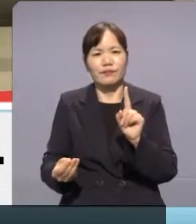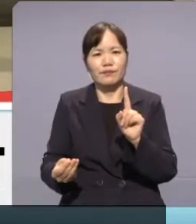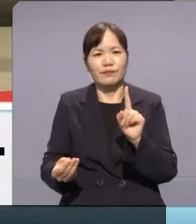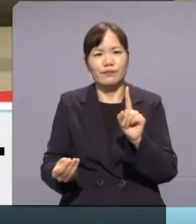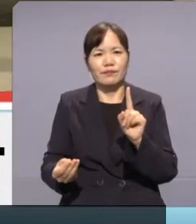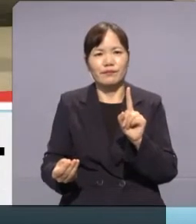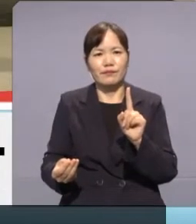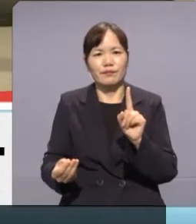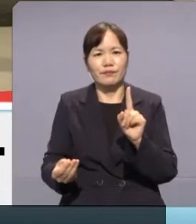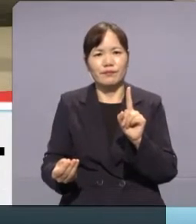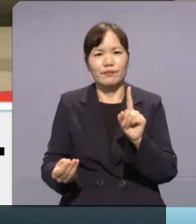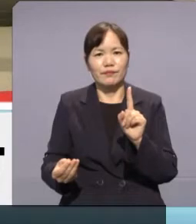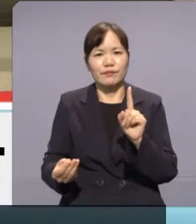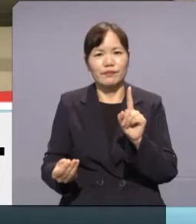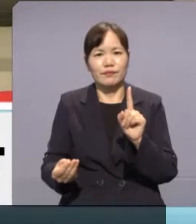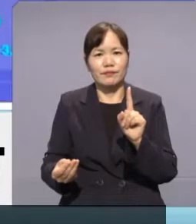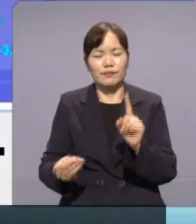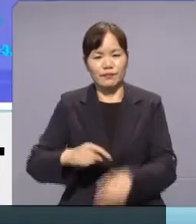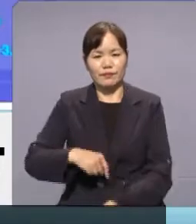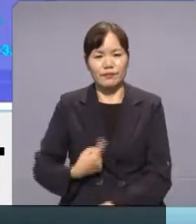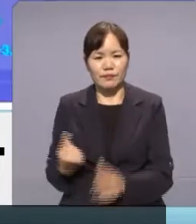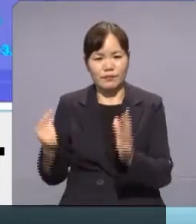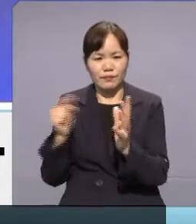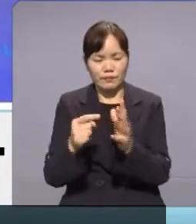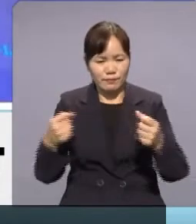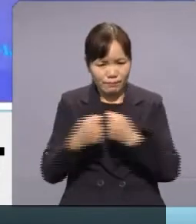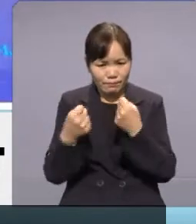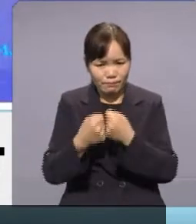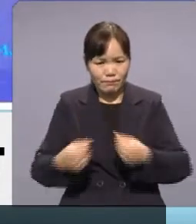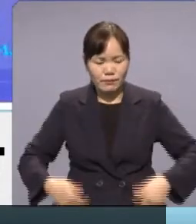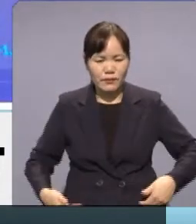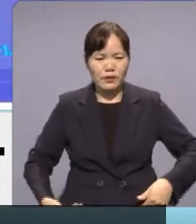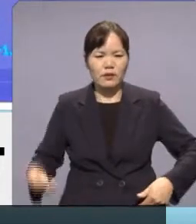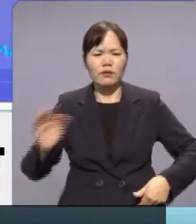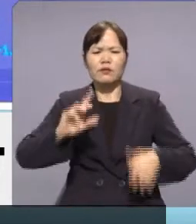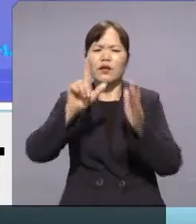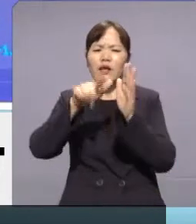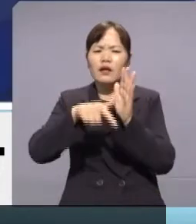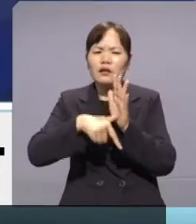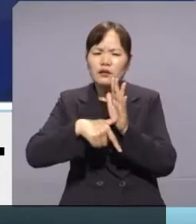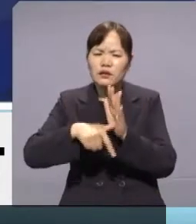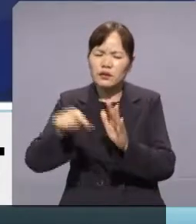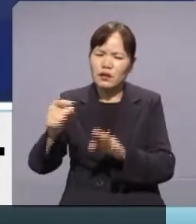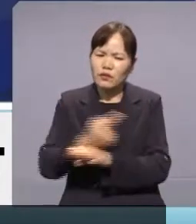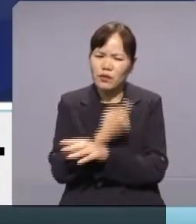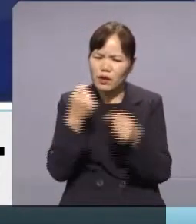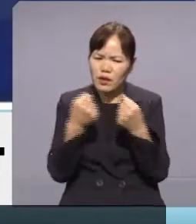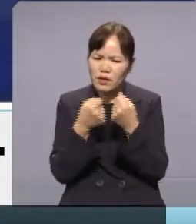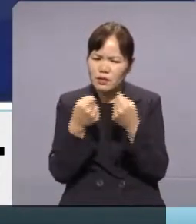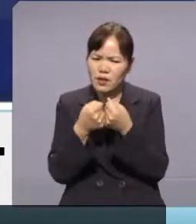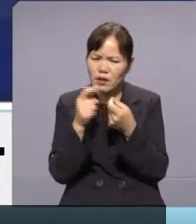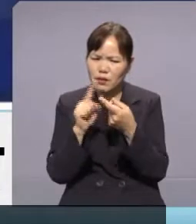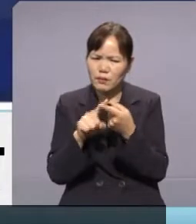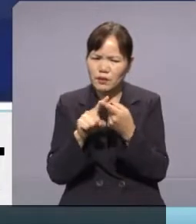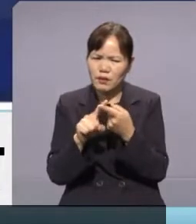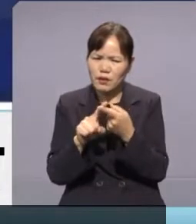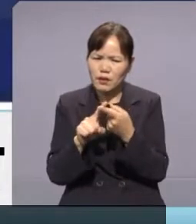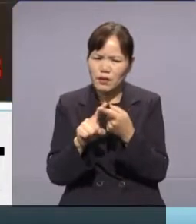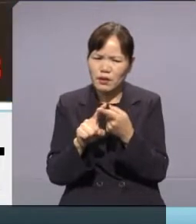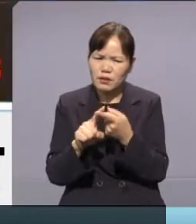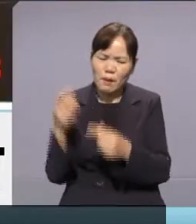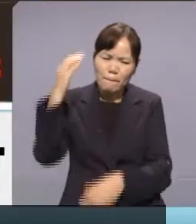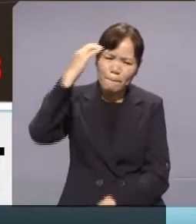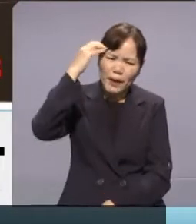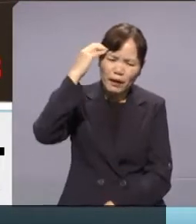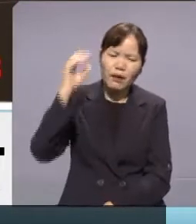아주 훈련단신으로 들어가서 열심히 싸워야 되는데 시간의 싸움이라는 것에는 족쇄를 차고 들어가는 것이다.